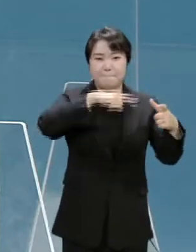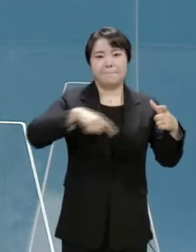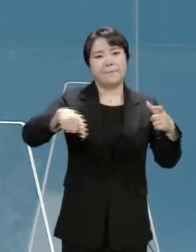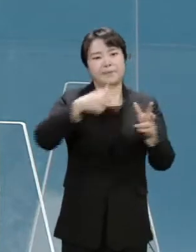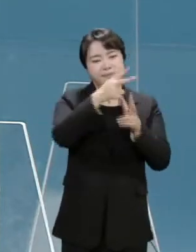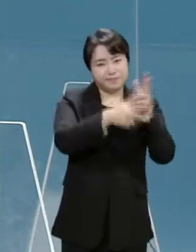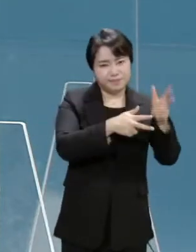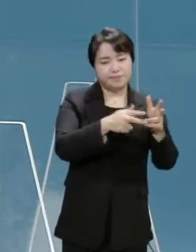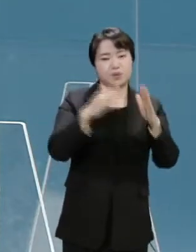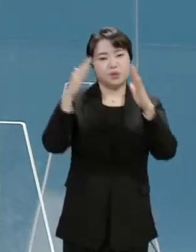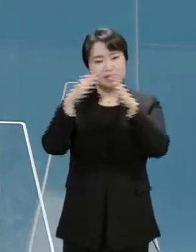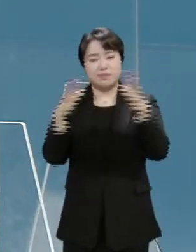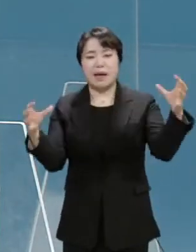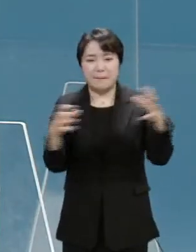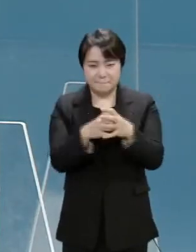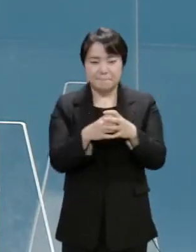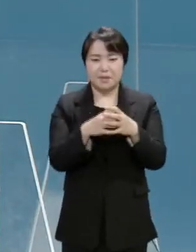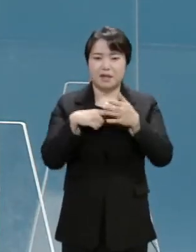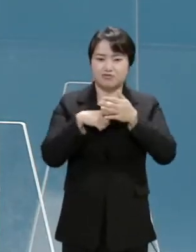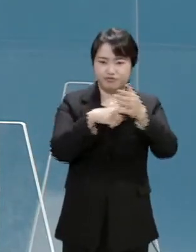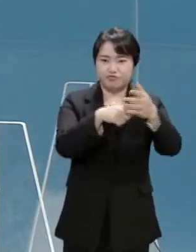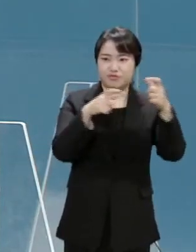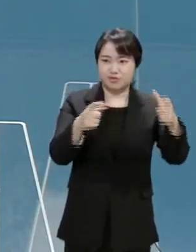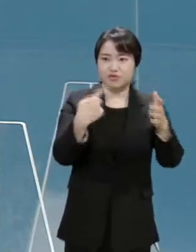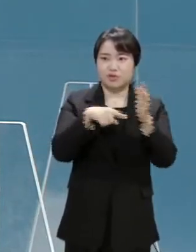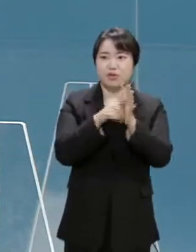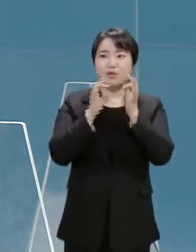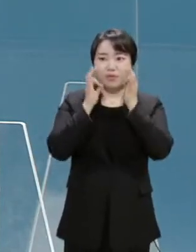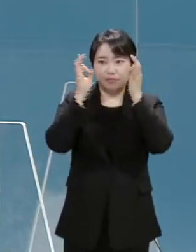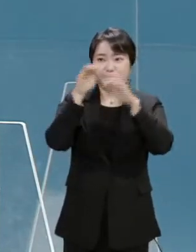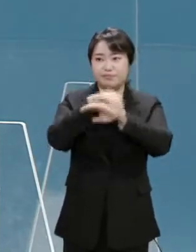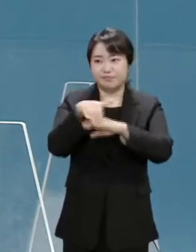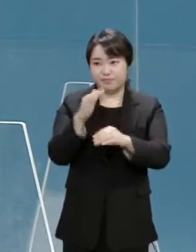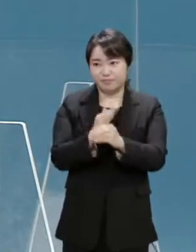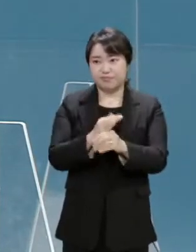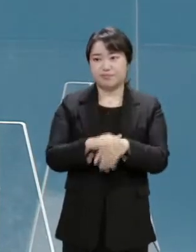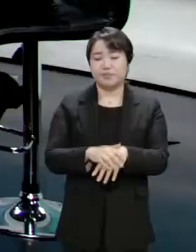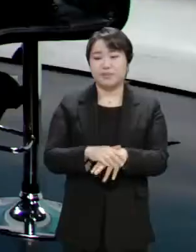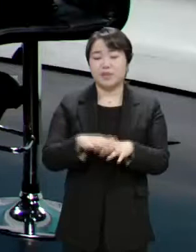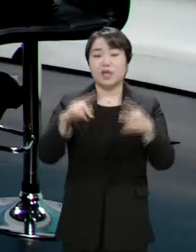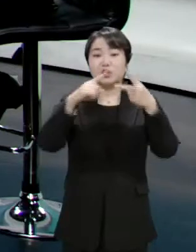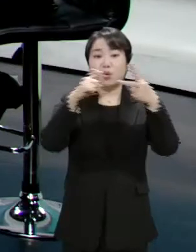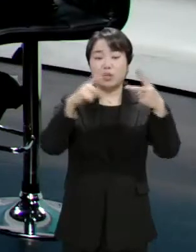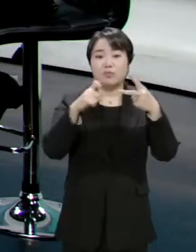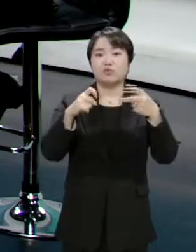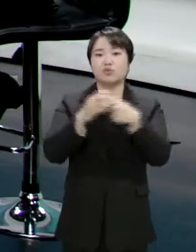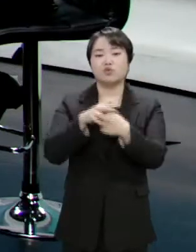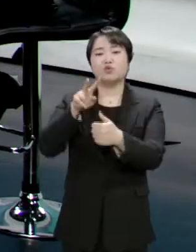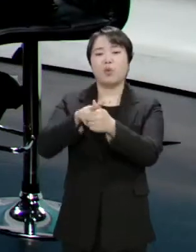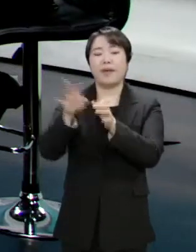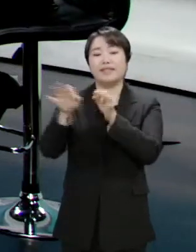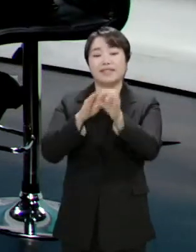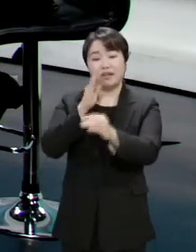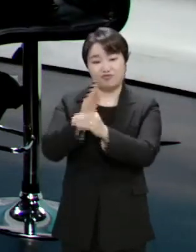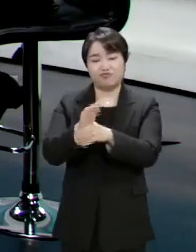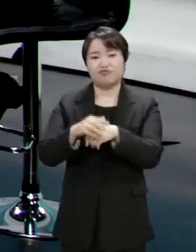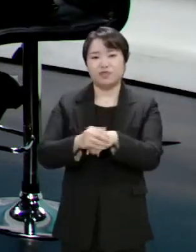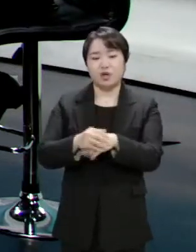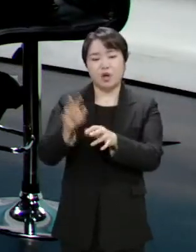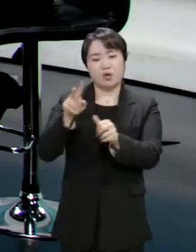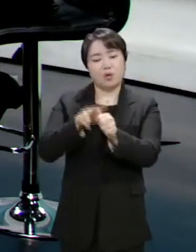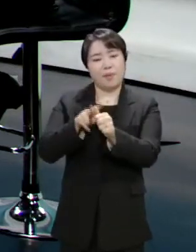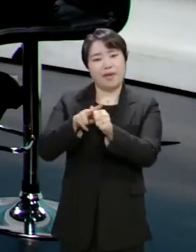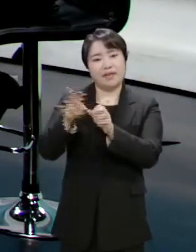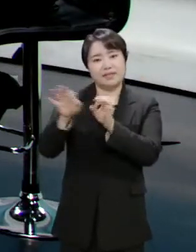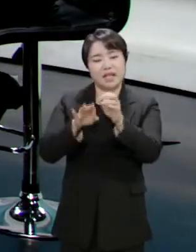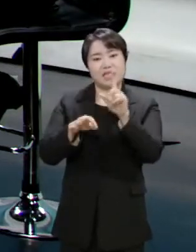산업과 또 주거가 함께 가는 지역이 되도록 노력하려고 합니다. 네. 저희가 동대문 도매시장 일을 하고 있는데 네. 도매시장 연매출이